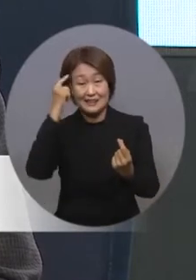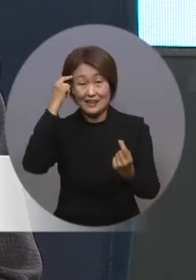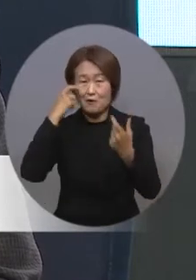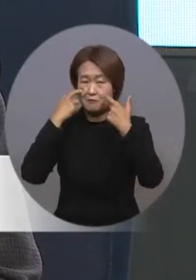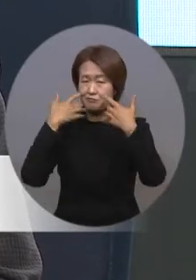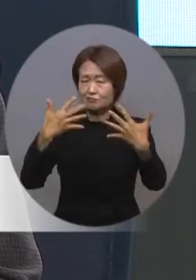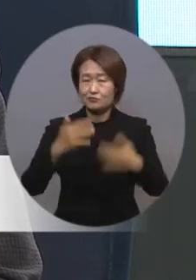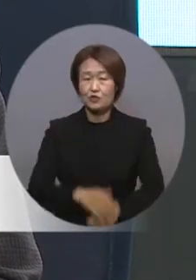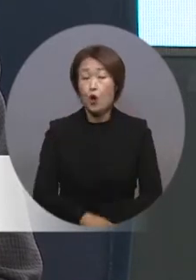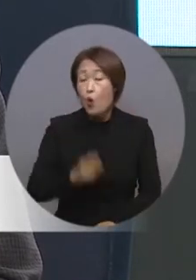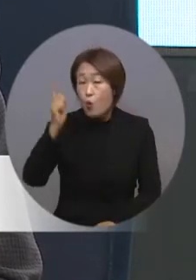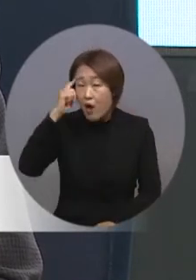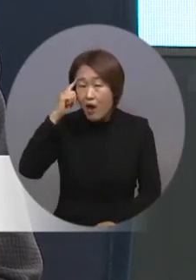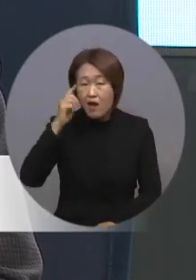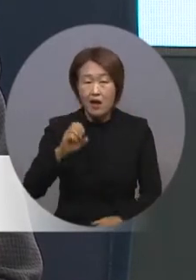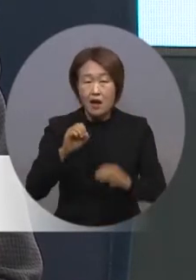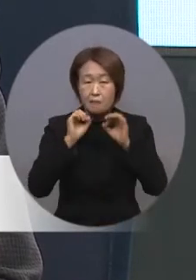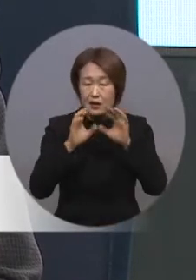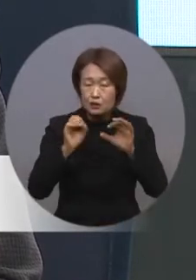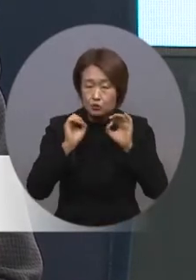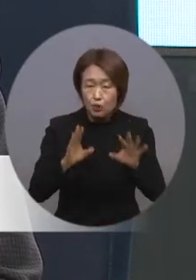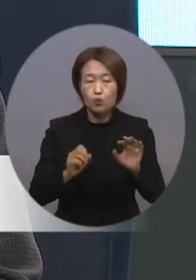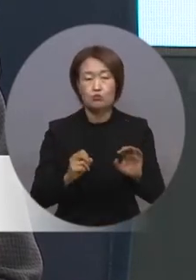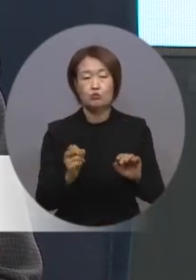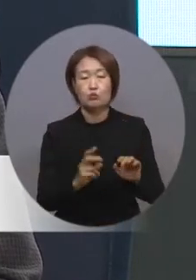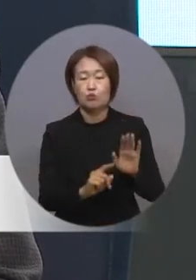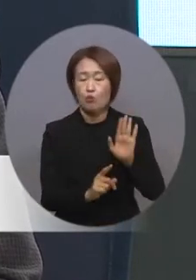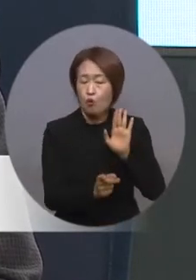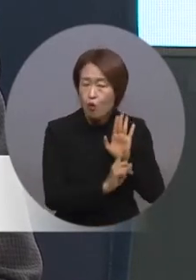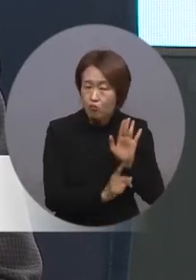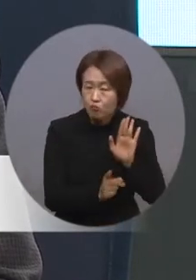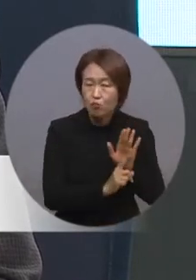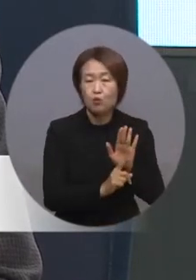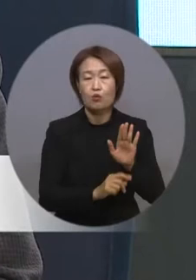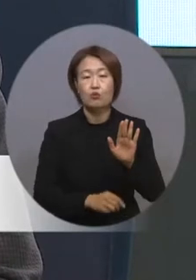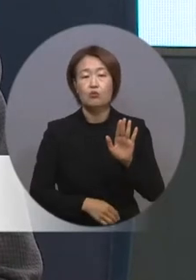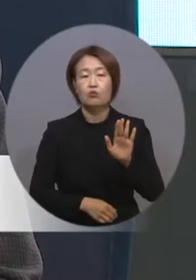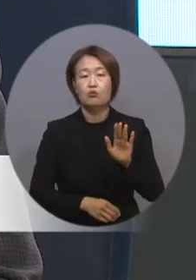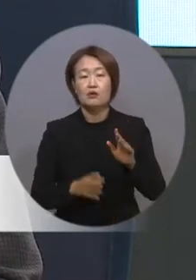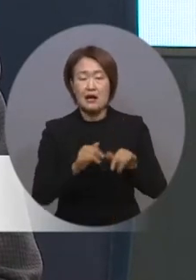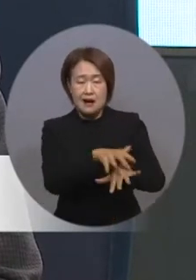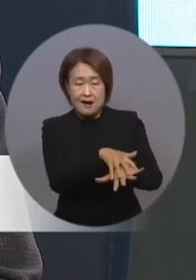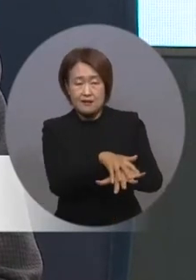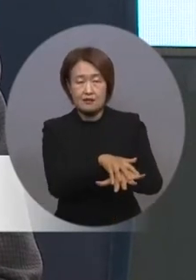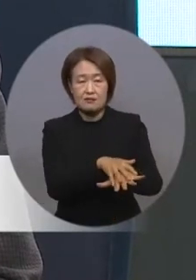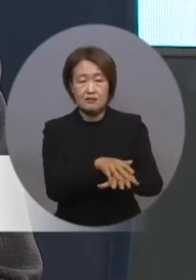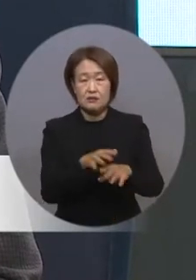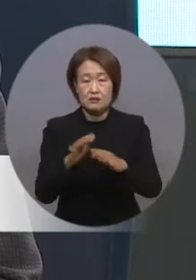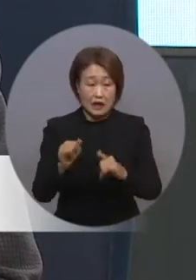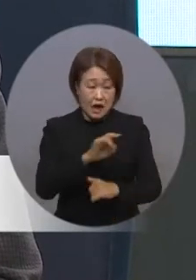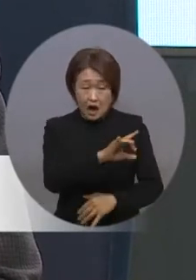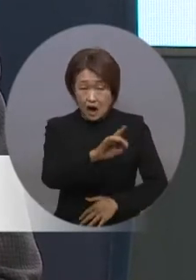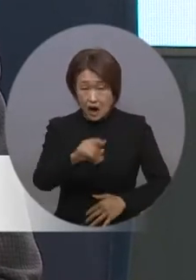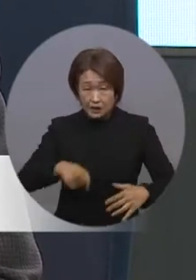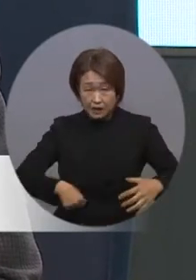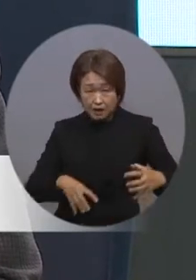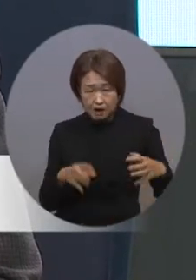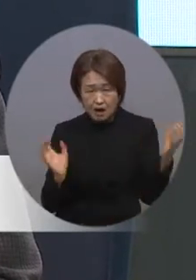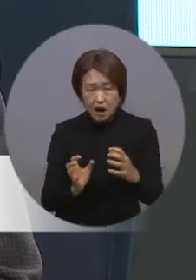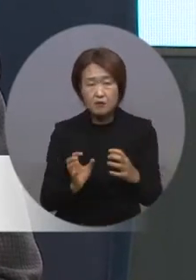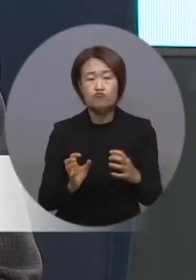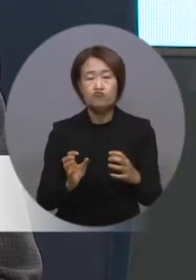그 이유인즉슨 방송과 홍보 또 조직 사람이 결합되면은